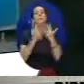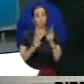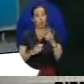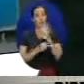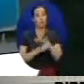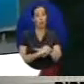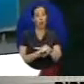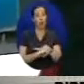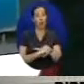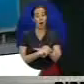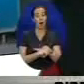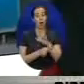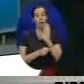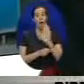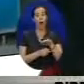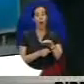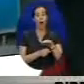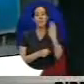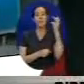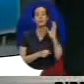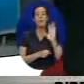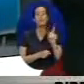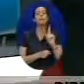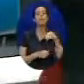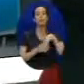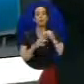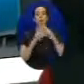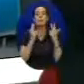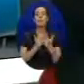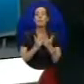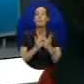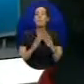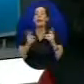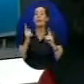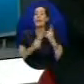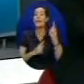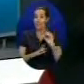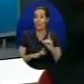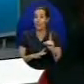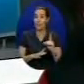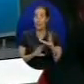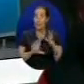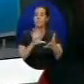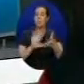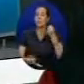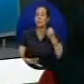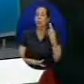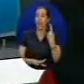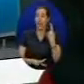רק על הרמת של הגיוס, אבל את מי לשים בצוות, מה יקרה גם אם נוציא מישהו